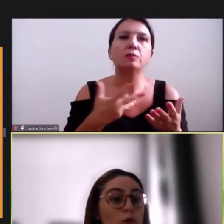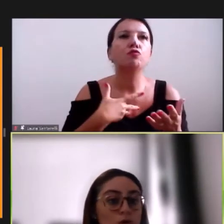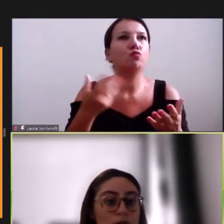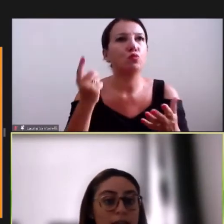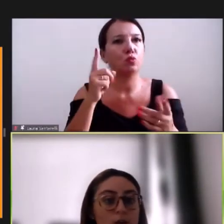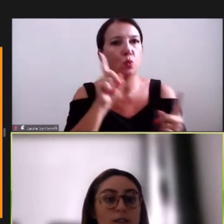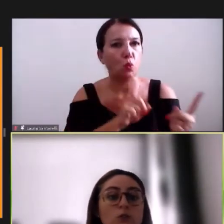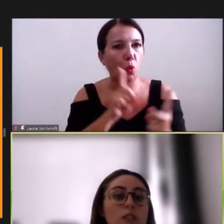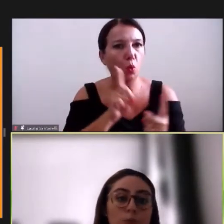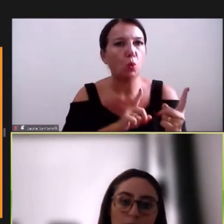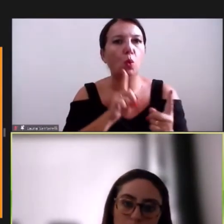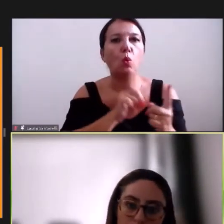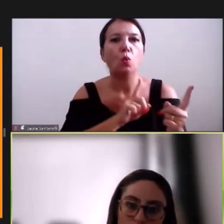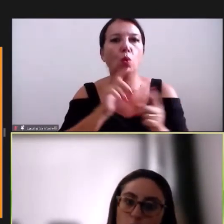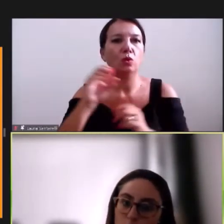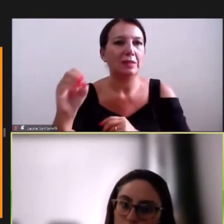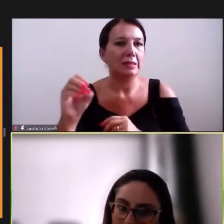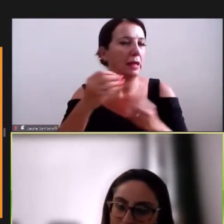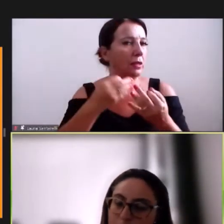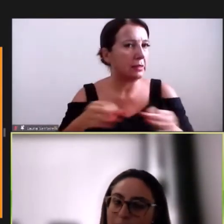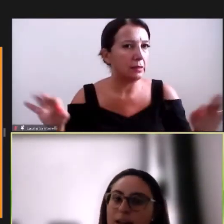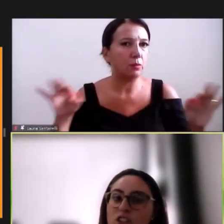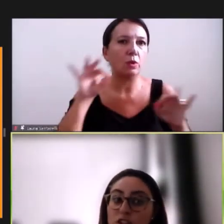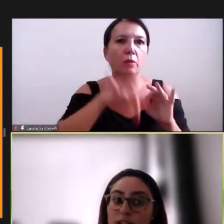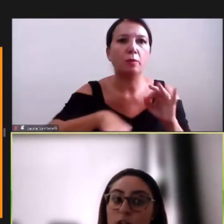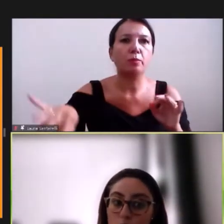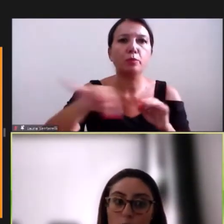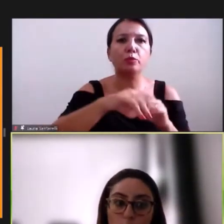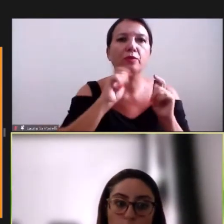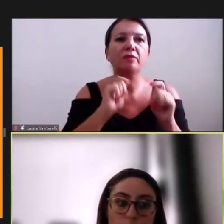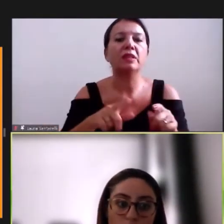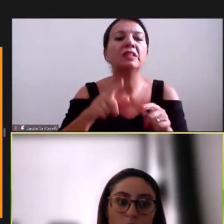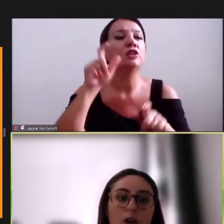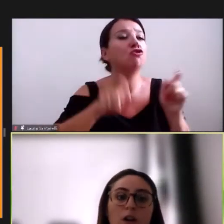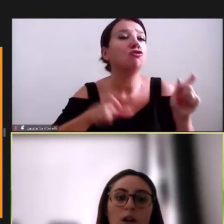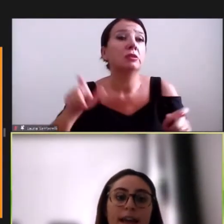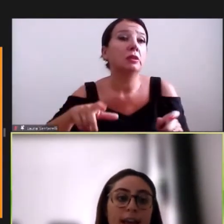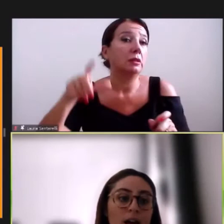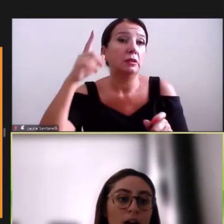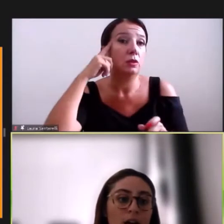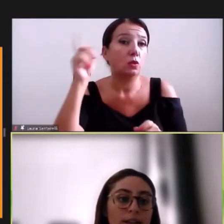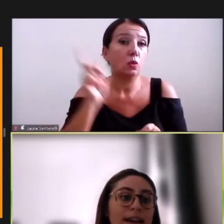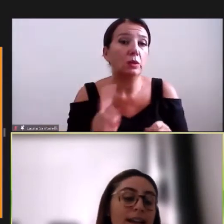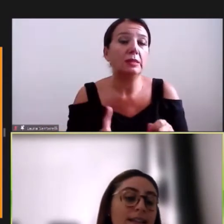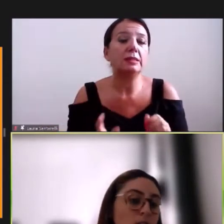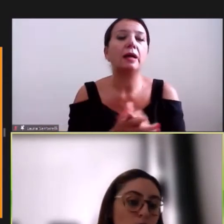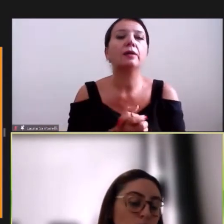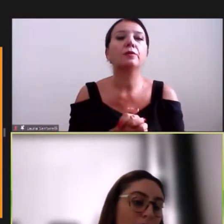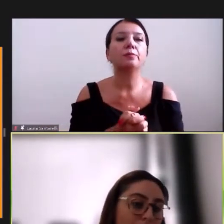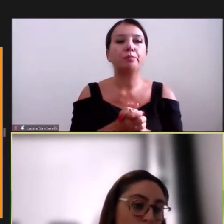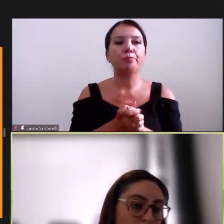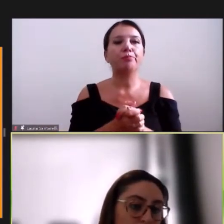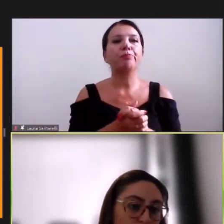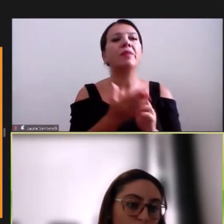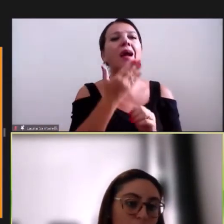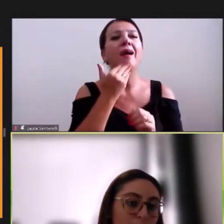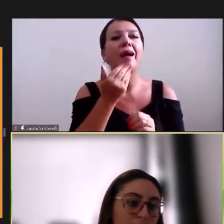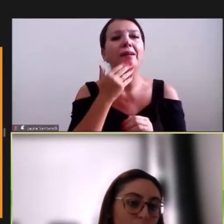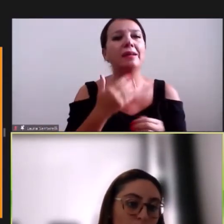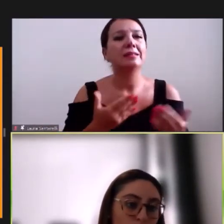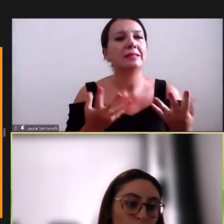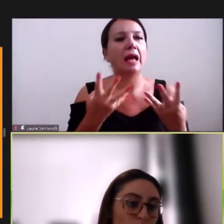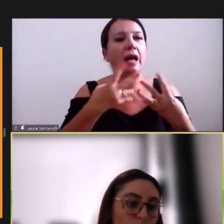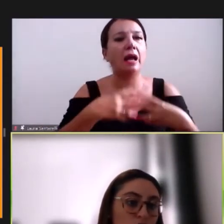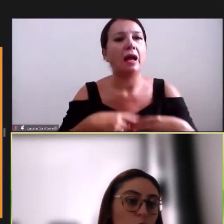1 contro 1, 1 contro 0, che sono disponibili presso i punti vendita, ma i cittadini non li conoscono. E delle carenze strutturali, come vi dicevo,